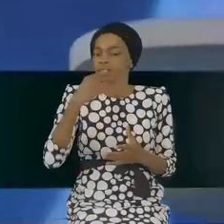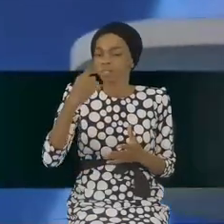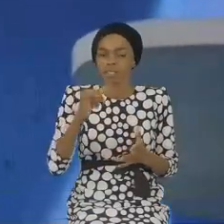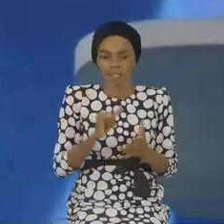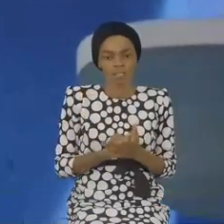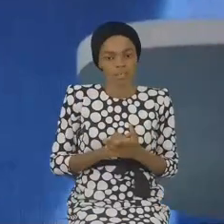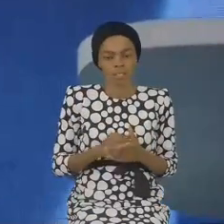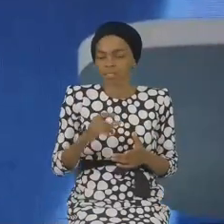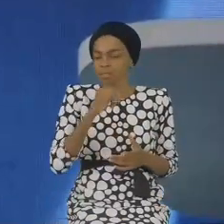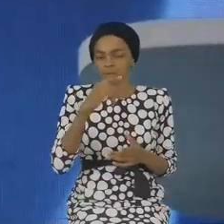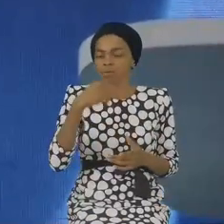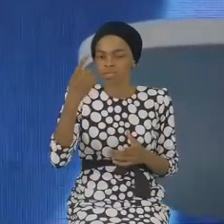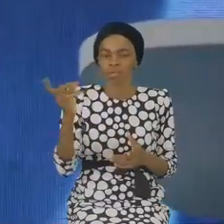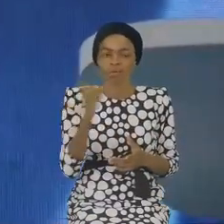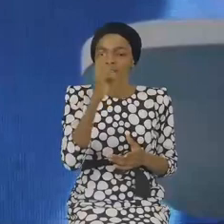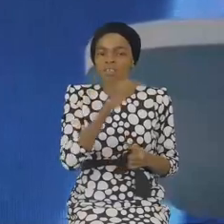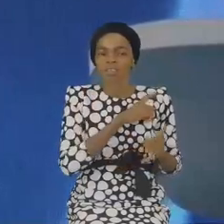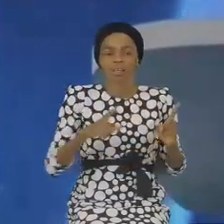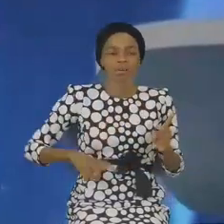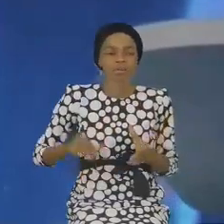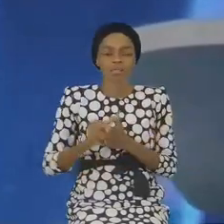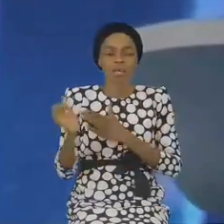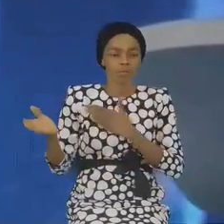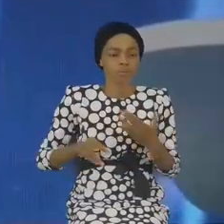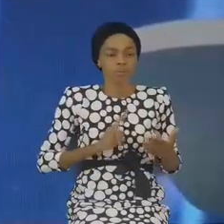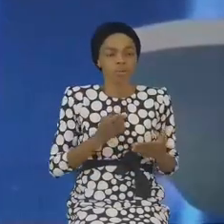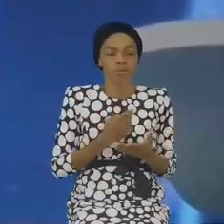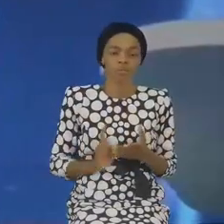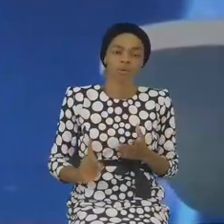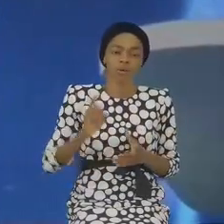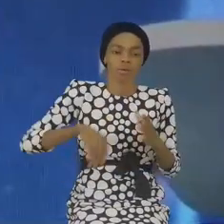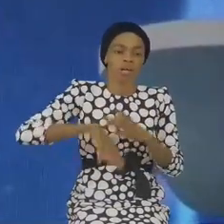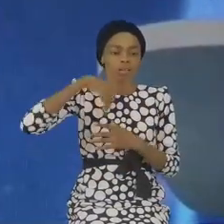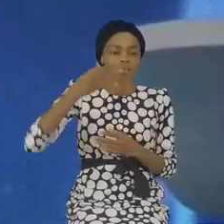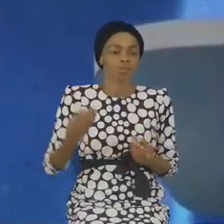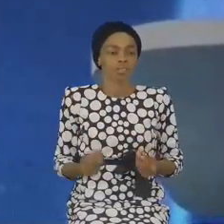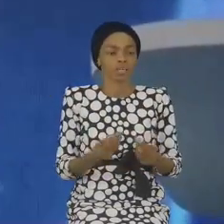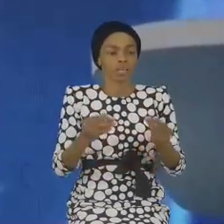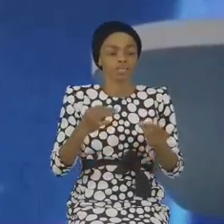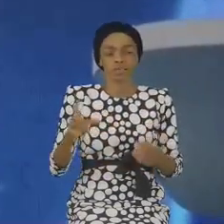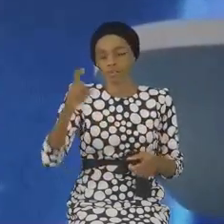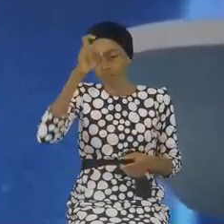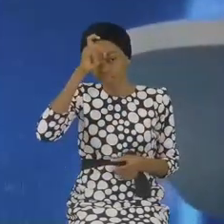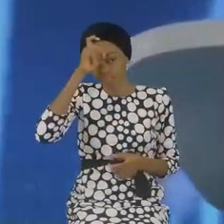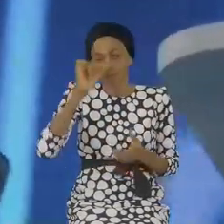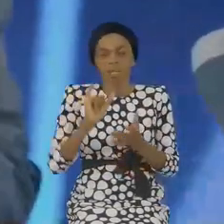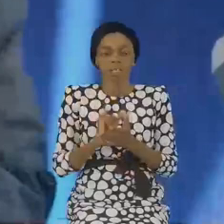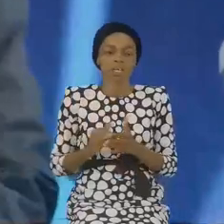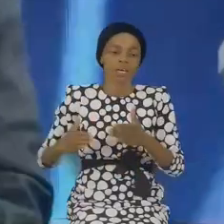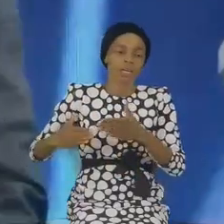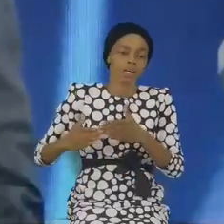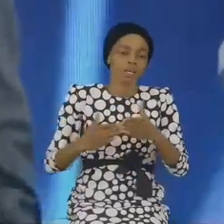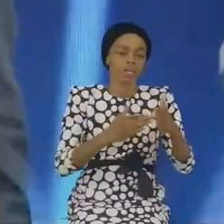est l'Éternel qui nous a fait monter du pays d'Égypte, qui nous a conduits dans